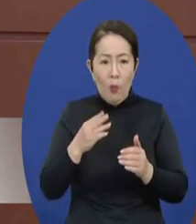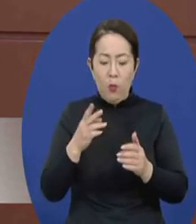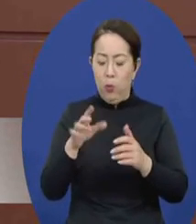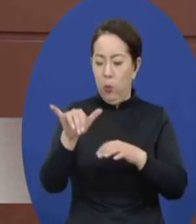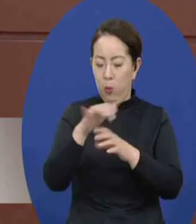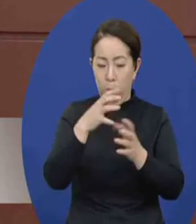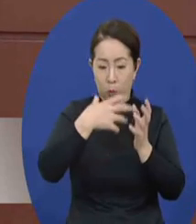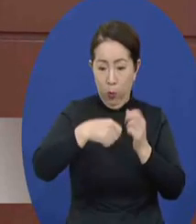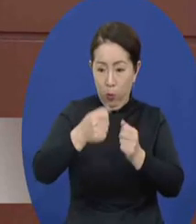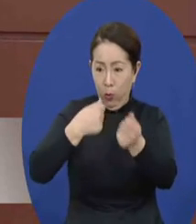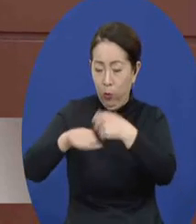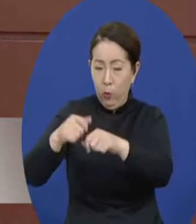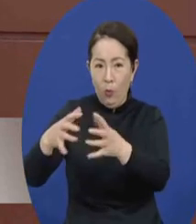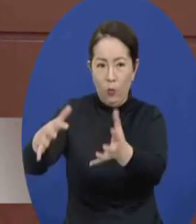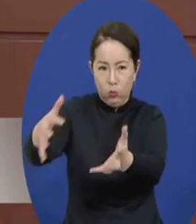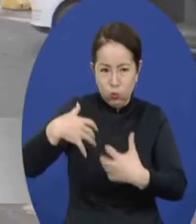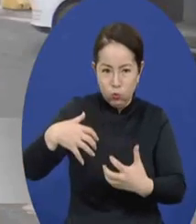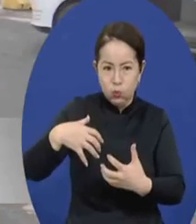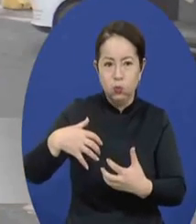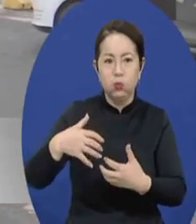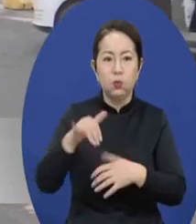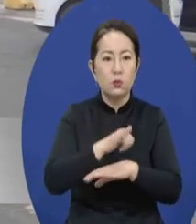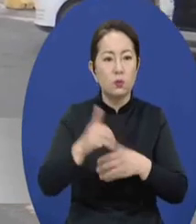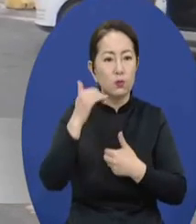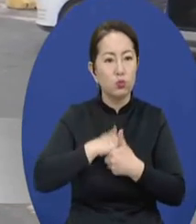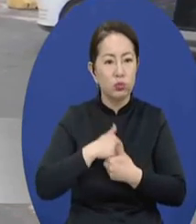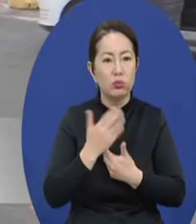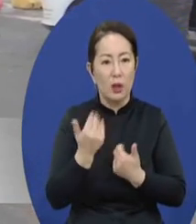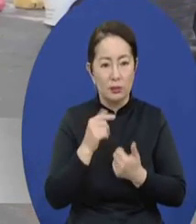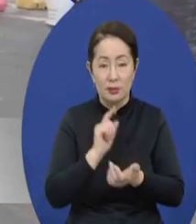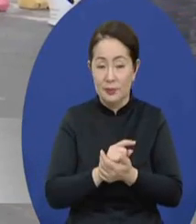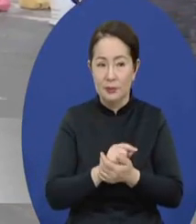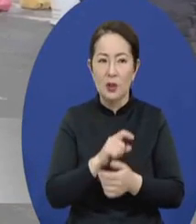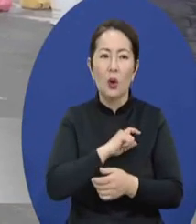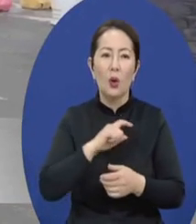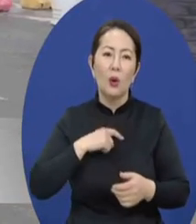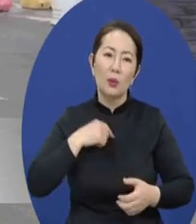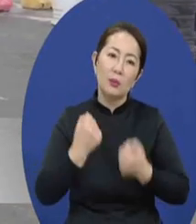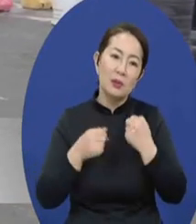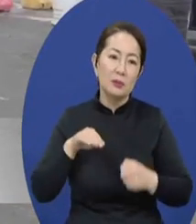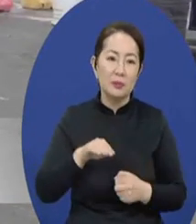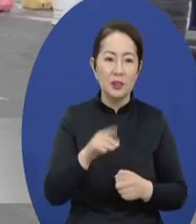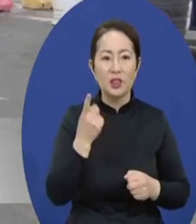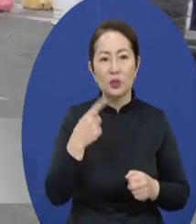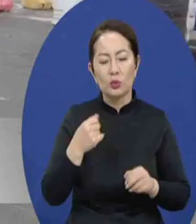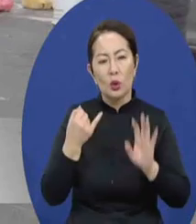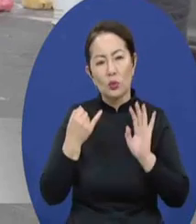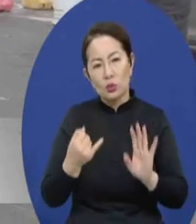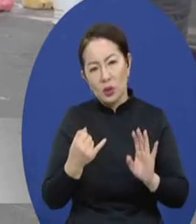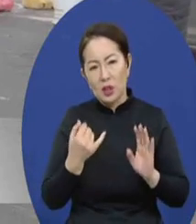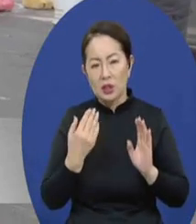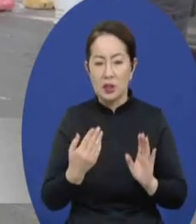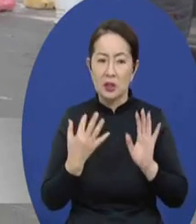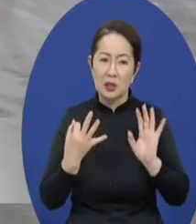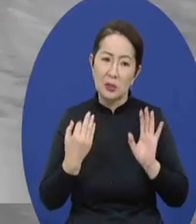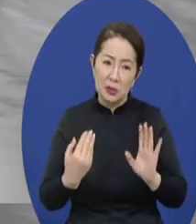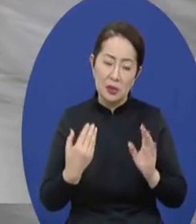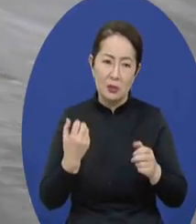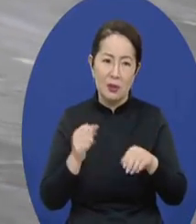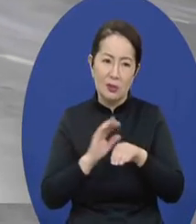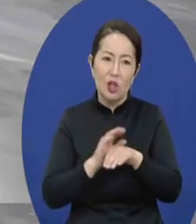орлого болгох ийм одоо тушаал шийдвэрүүд гараад явж байна. Ихэвчлэн хувийн тээвэр хэрэгсэлтэд иргэд нэг удаадаа 6-аас 8 шуудаа төлж